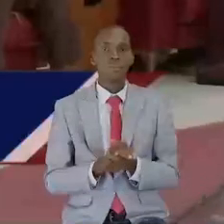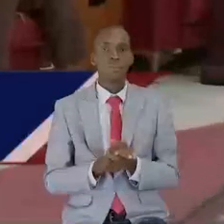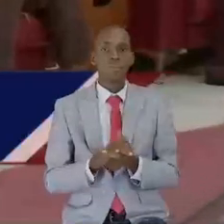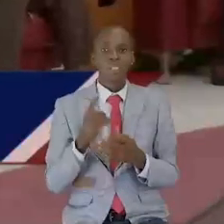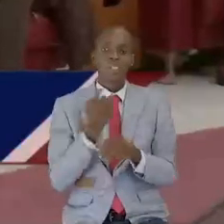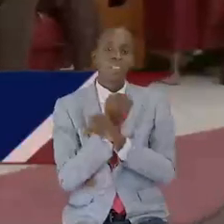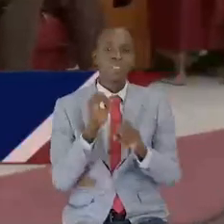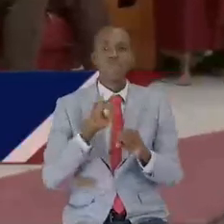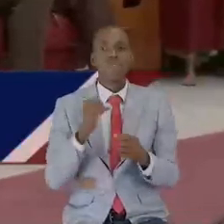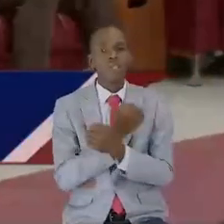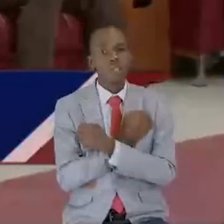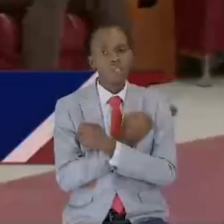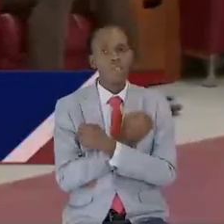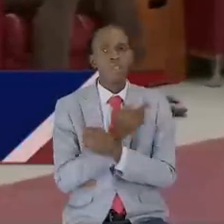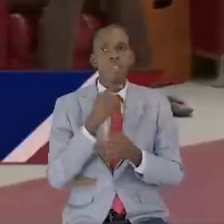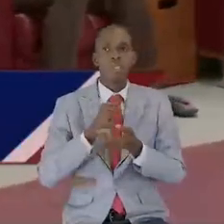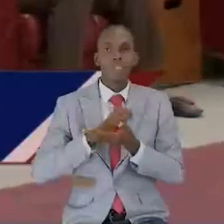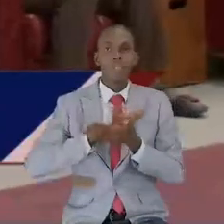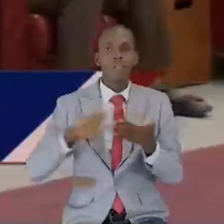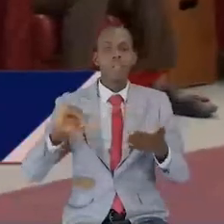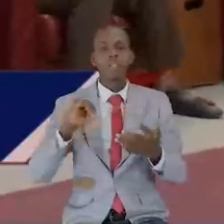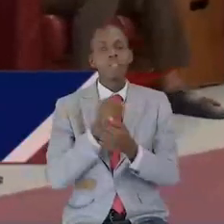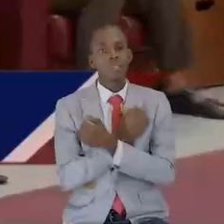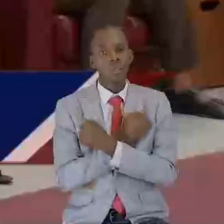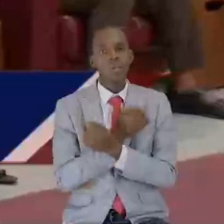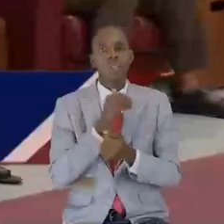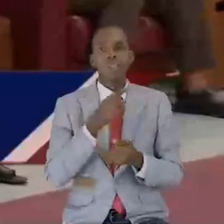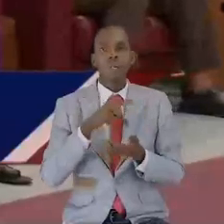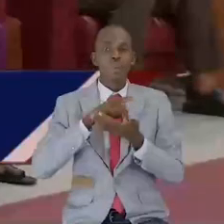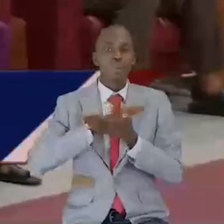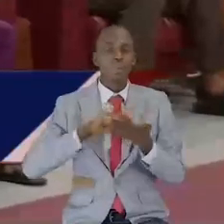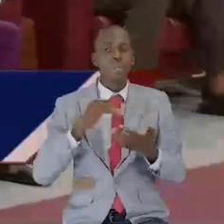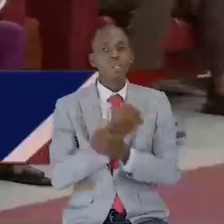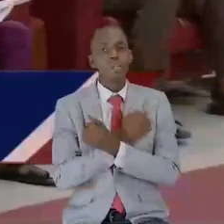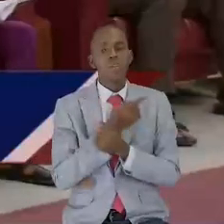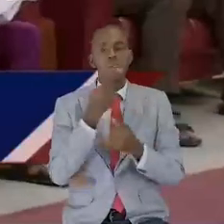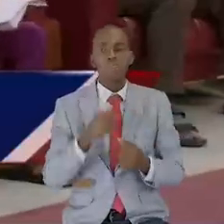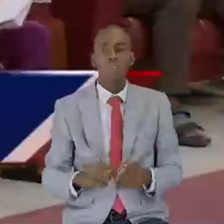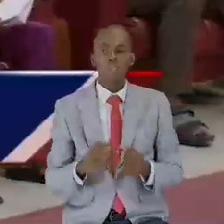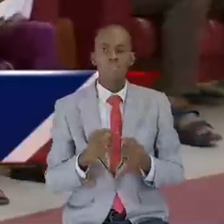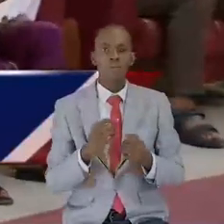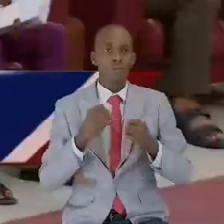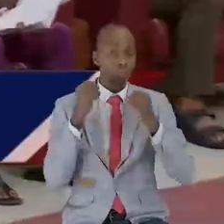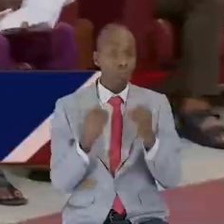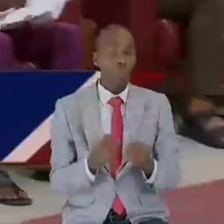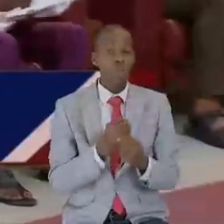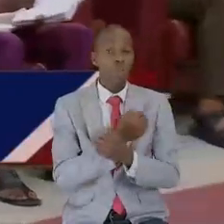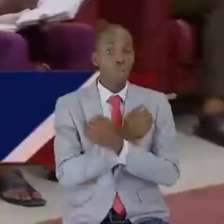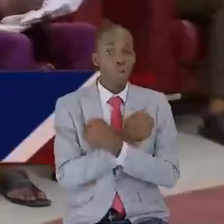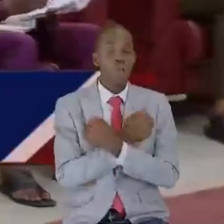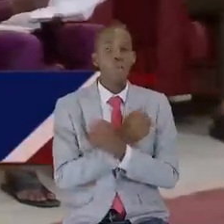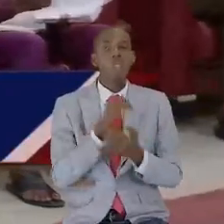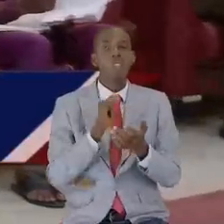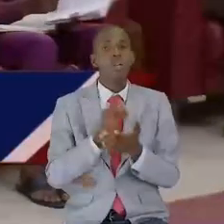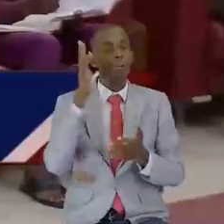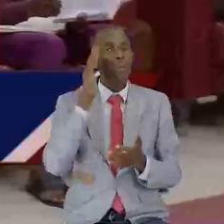L'amour qui sauve. L'amour qui sanctifie. L'amour qui purifie, l'amour fervent, l'amour qui